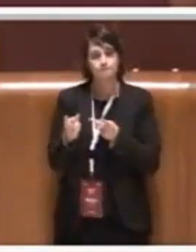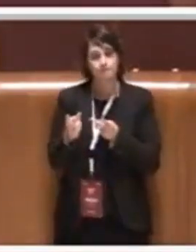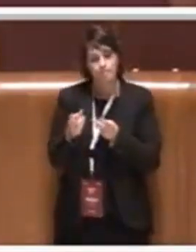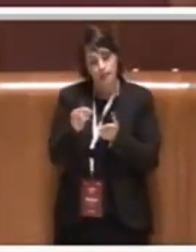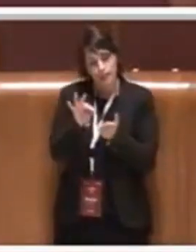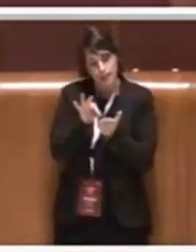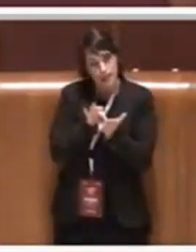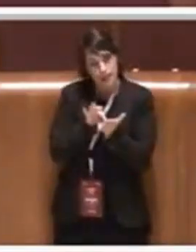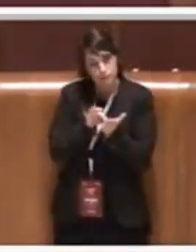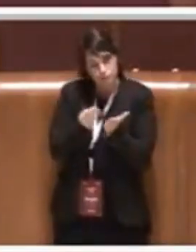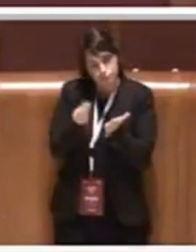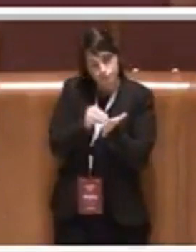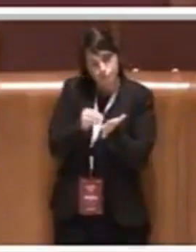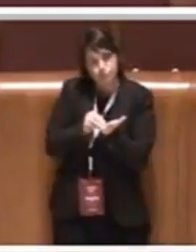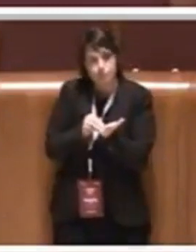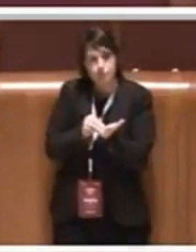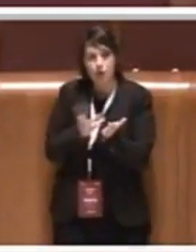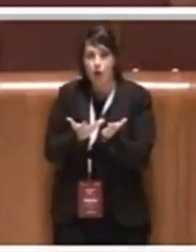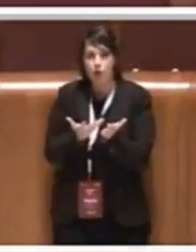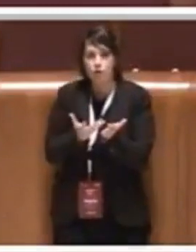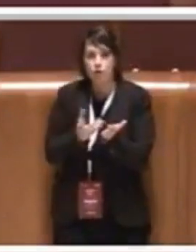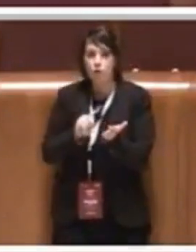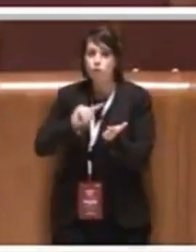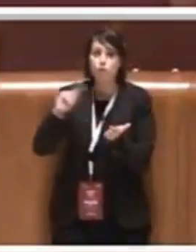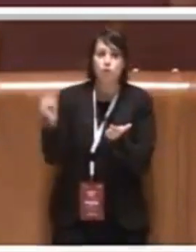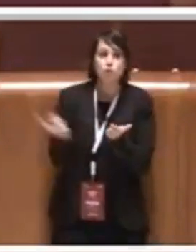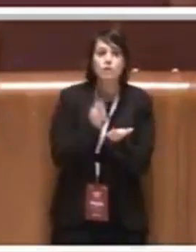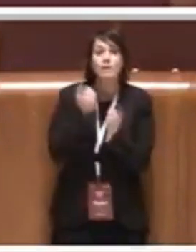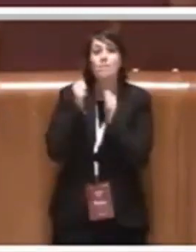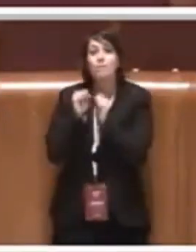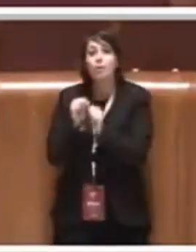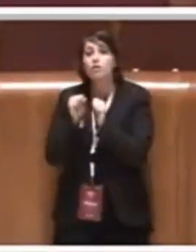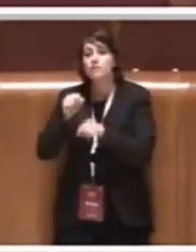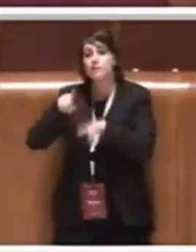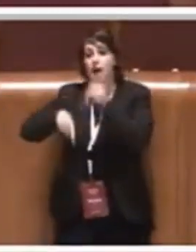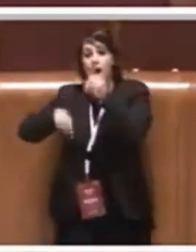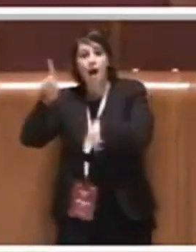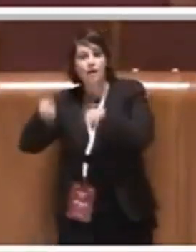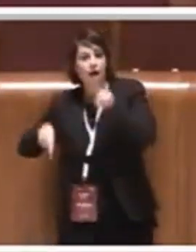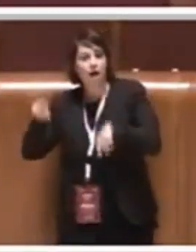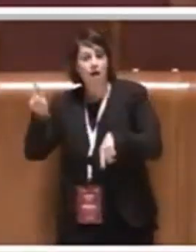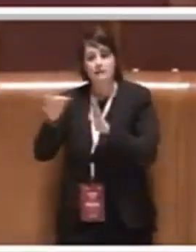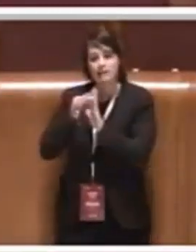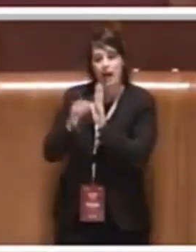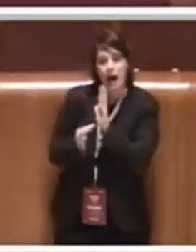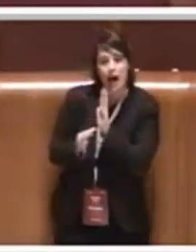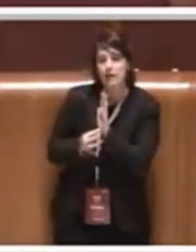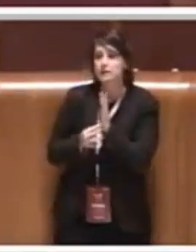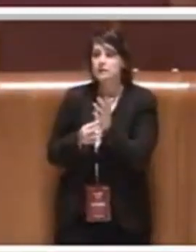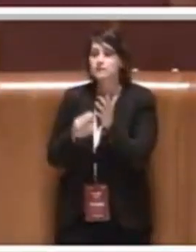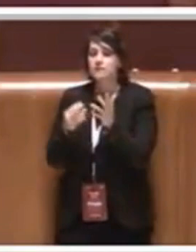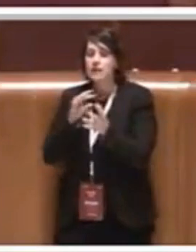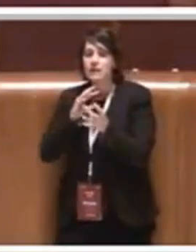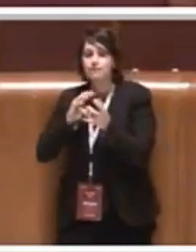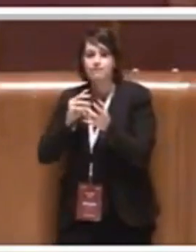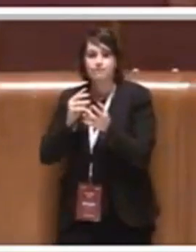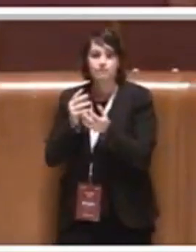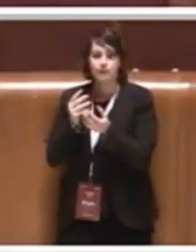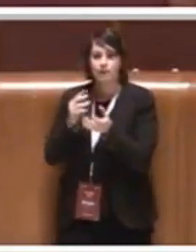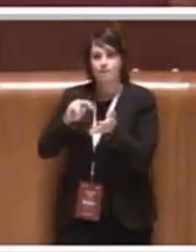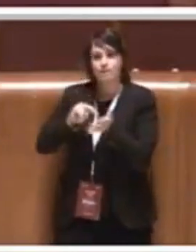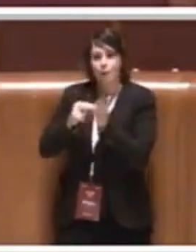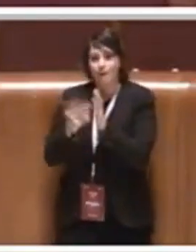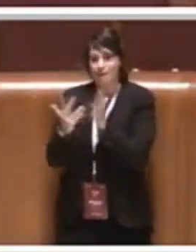inserire all'interno di questa mozione tutta la casistica, la grande varietà di criticità che abbiamo incontrato in